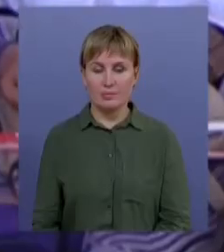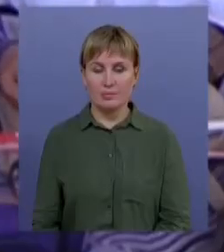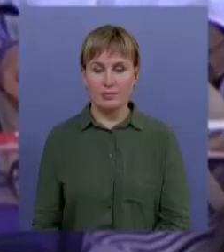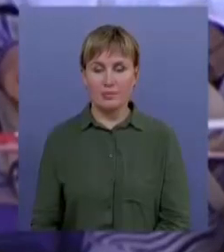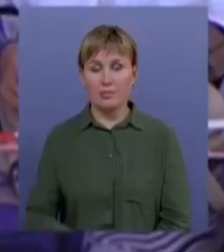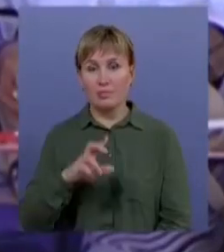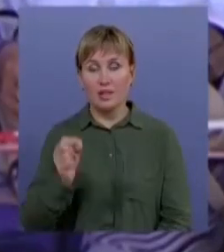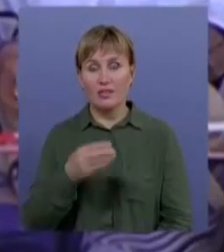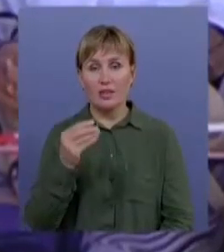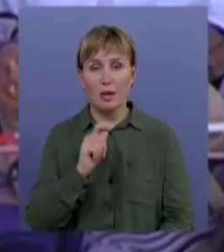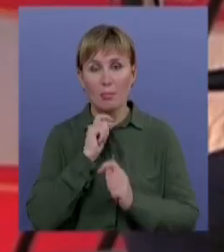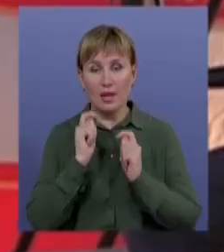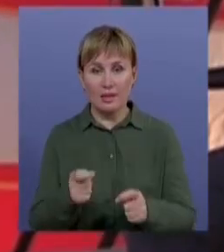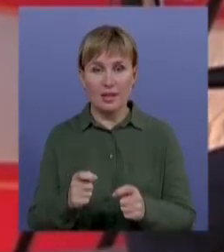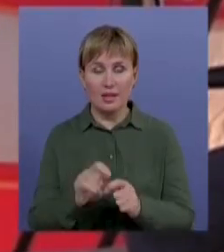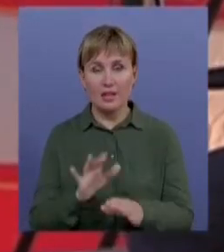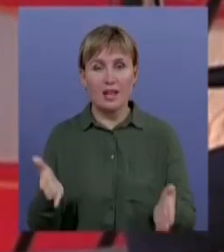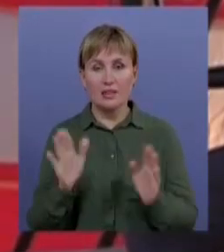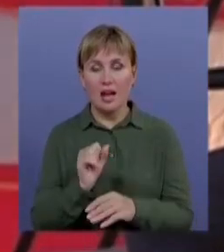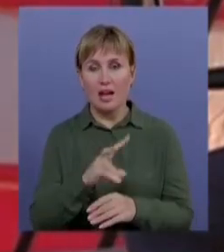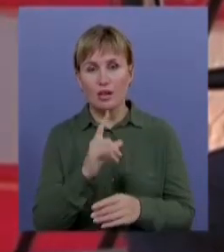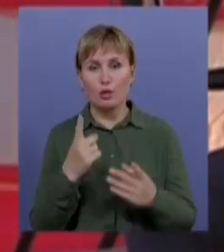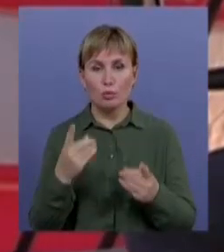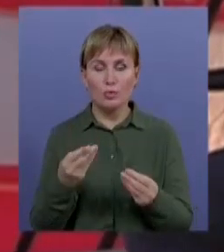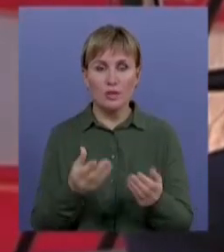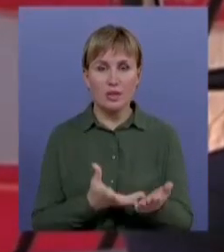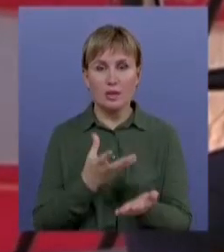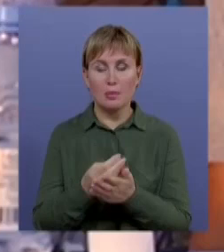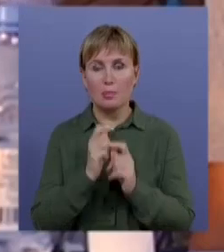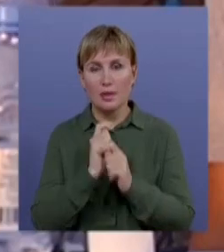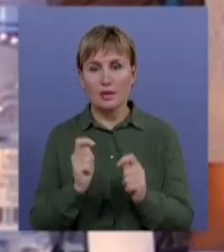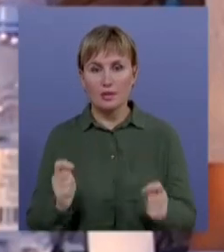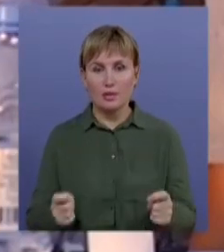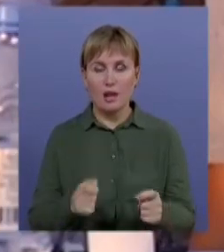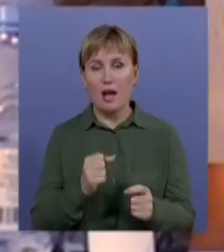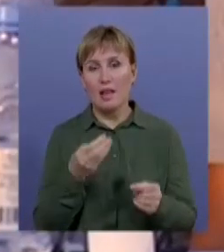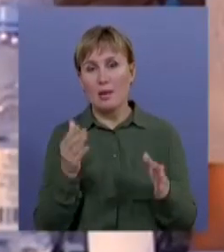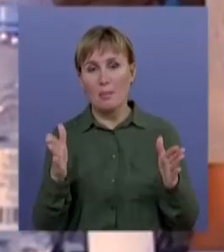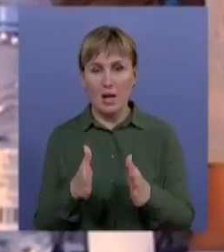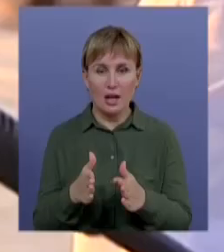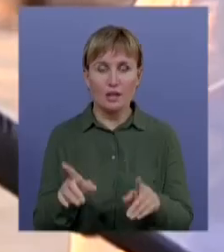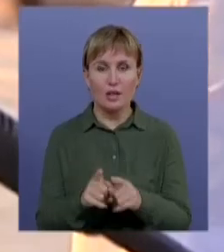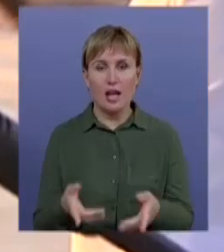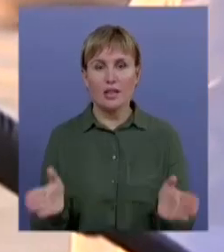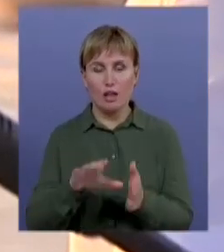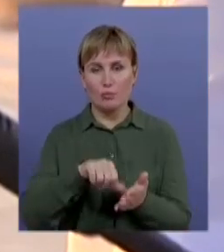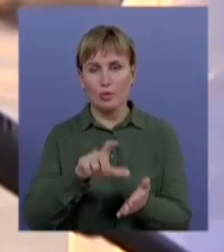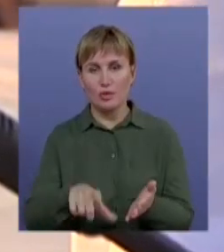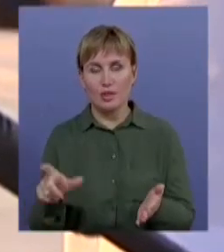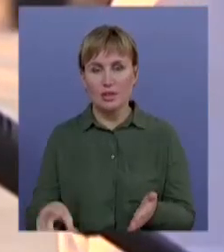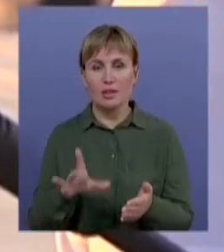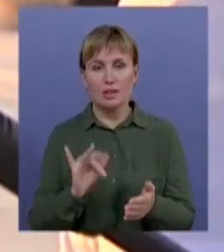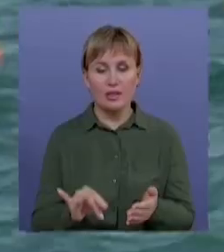Без финансовых подарков не остались и акыны. Крупные суммы достались призерам, а небольшие денежные призы – остальным участникам.